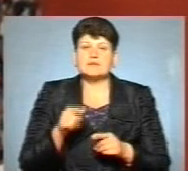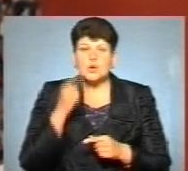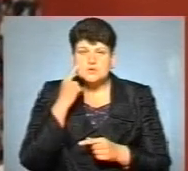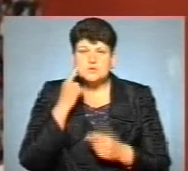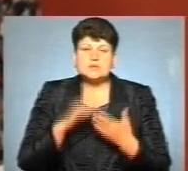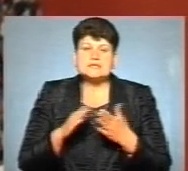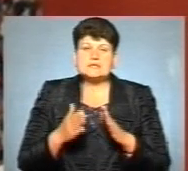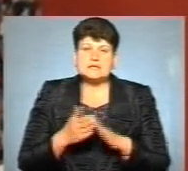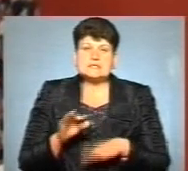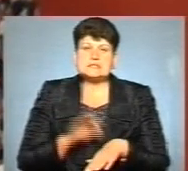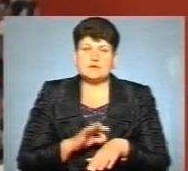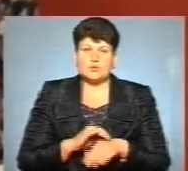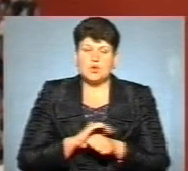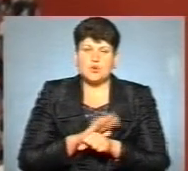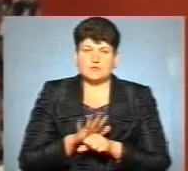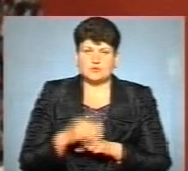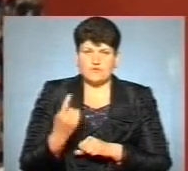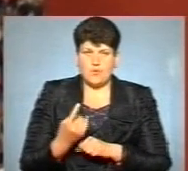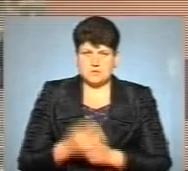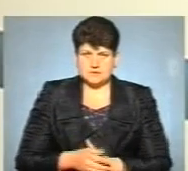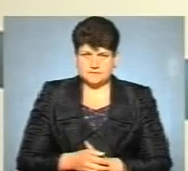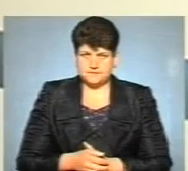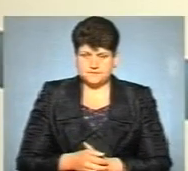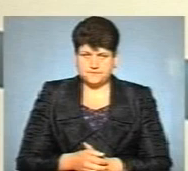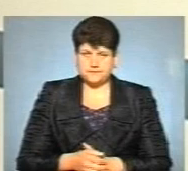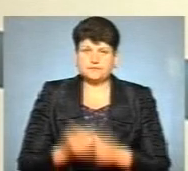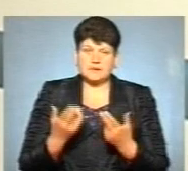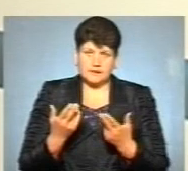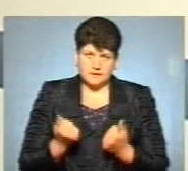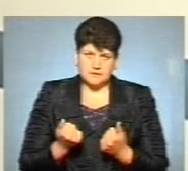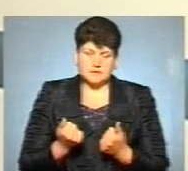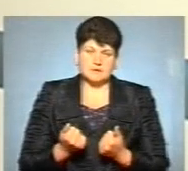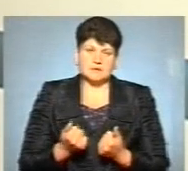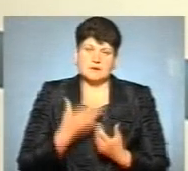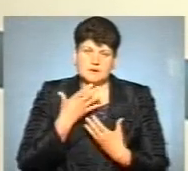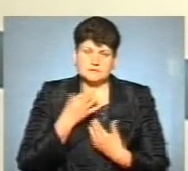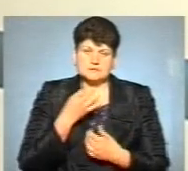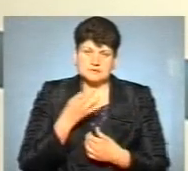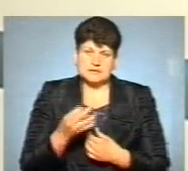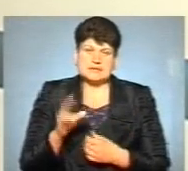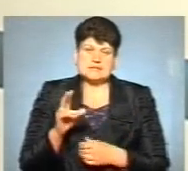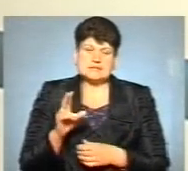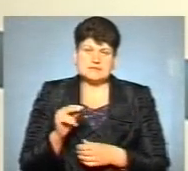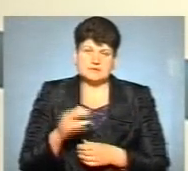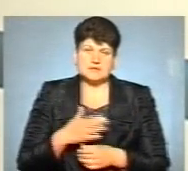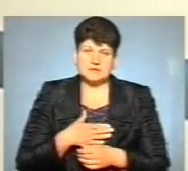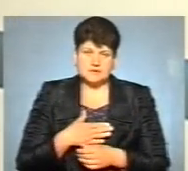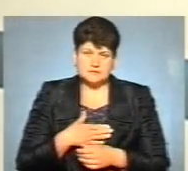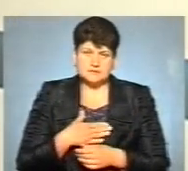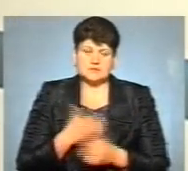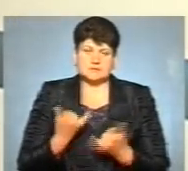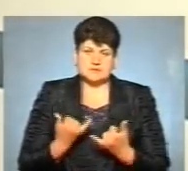ситуацію із захворюваністю на коронавірус в області зараз? Саме так, ви гарно навели цифри, наші останні, які ми зараз